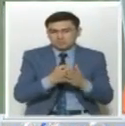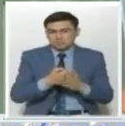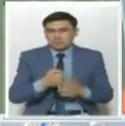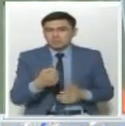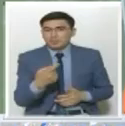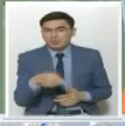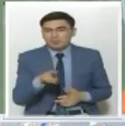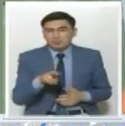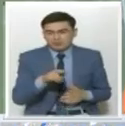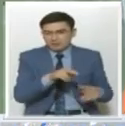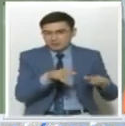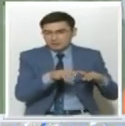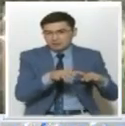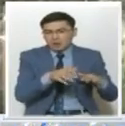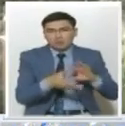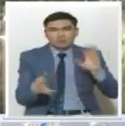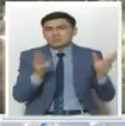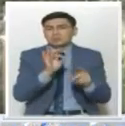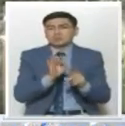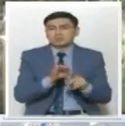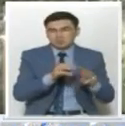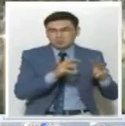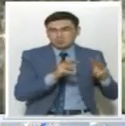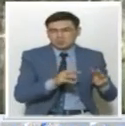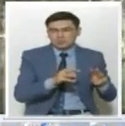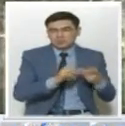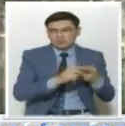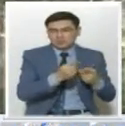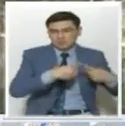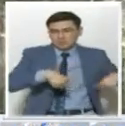қаңтарына дейін ұзартылады. Мұның барлығы қаржы министрлігінің бұйрығына енгізілген өзгерістер.